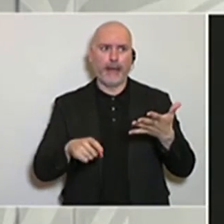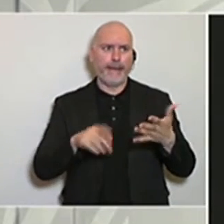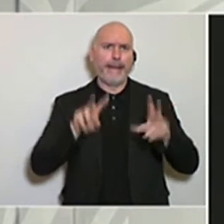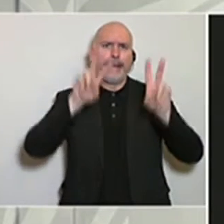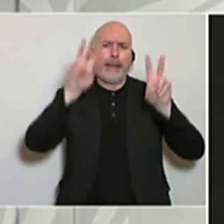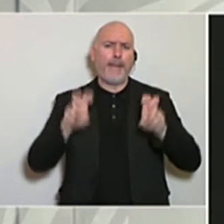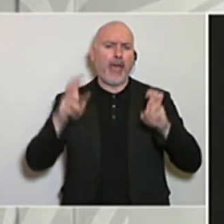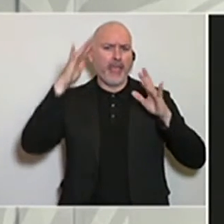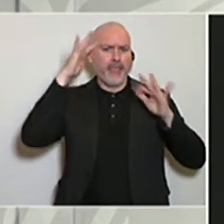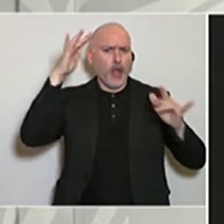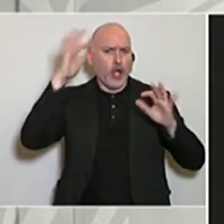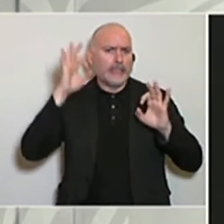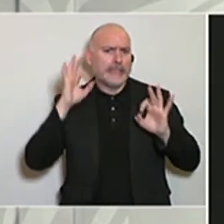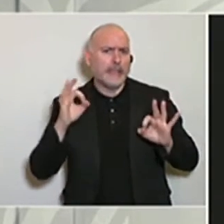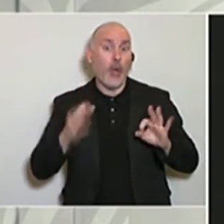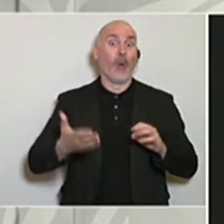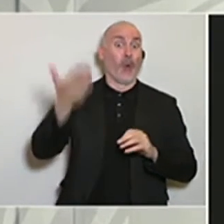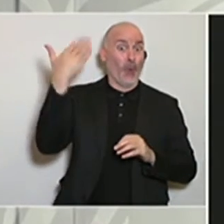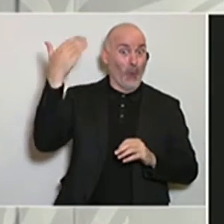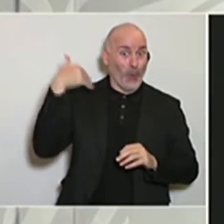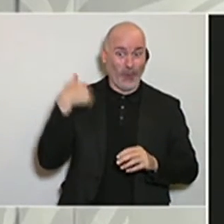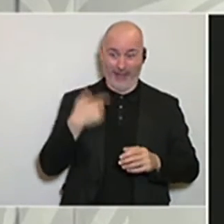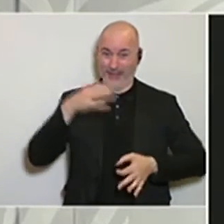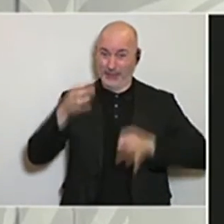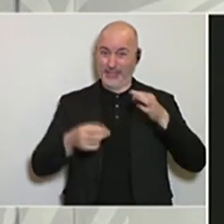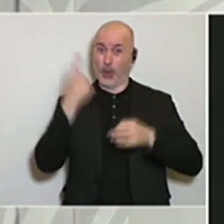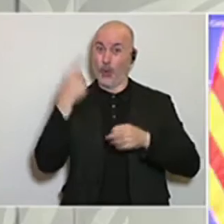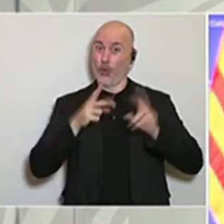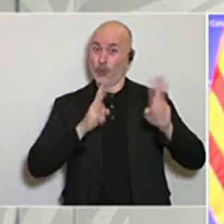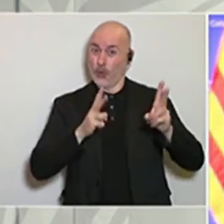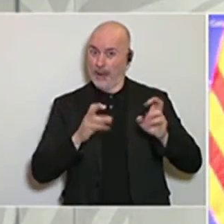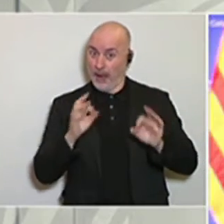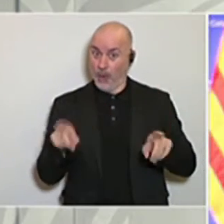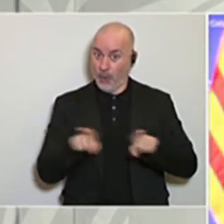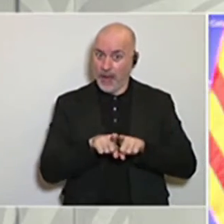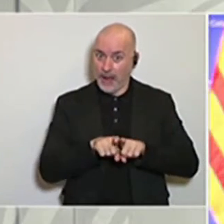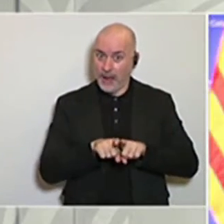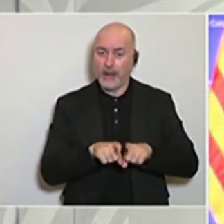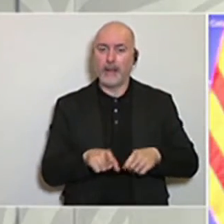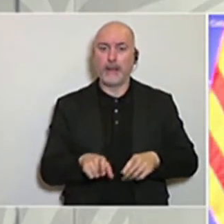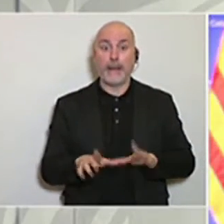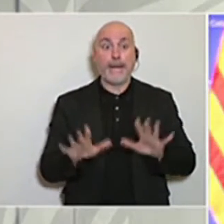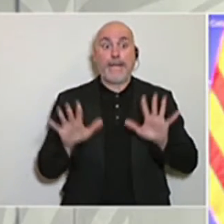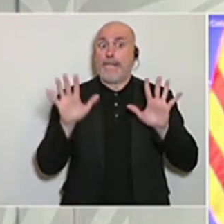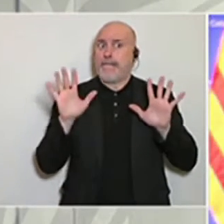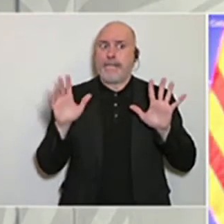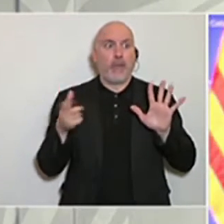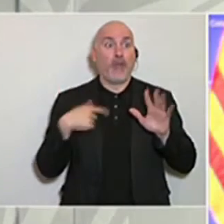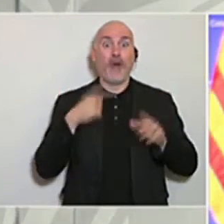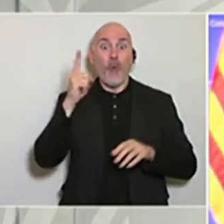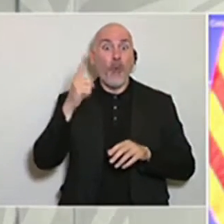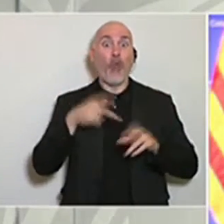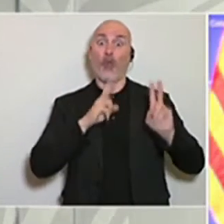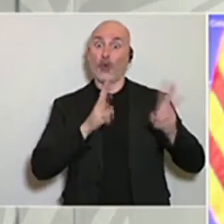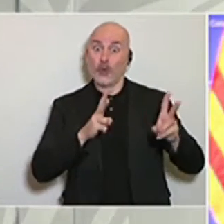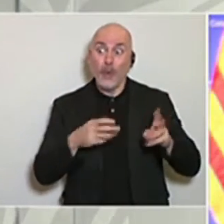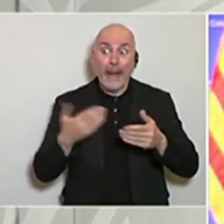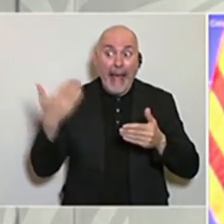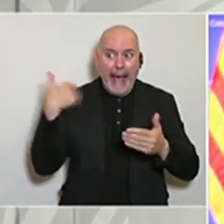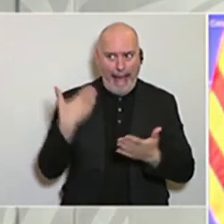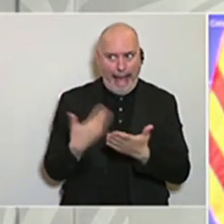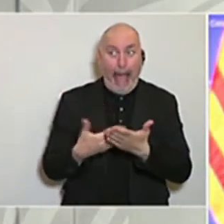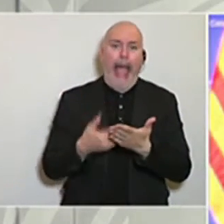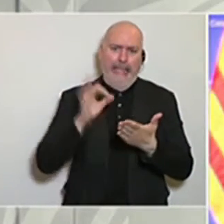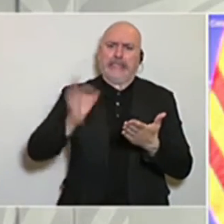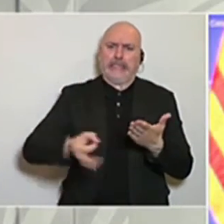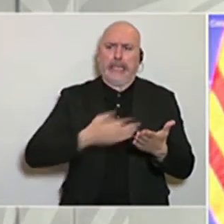van denunciar en el seu dia en el judici de l'1 d'octubre? Jo el que li puc dir és que el que coneixem arrel dels fets de l'1 d'octubre, doncs així ho denoten, i